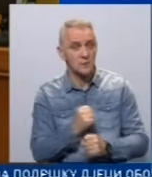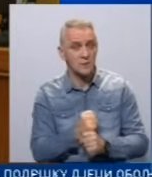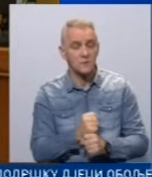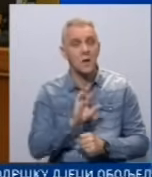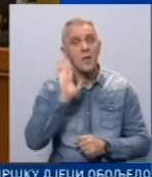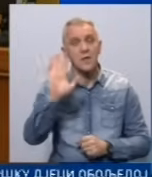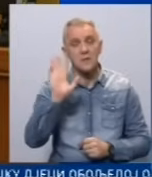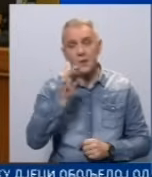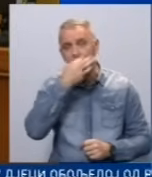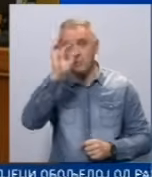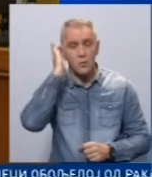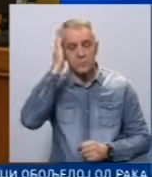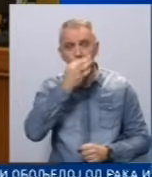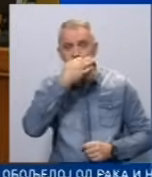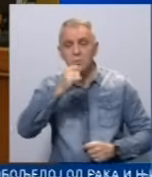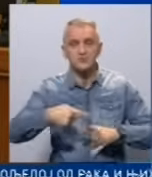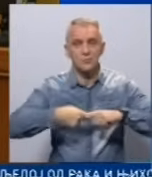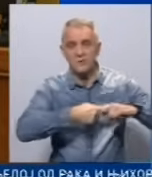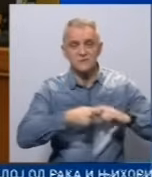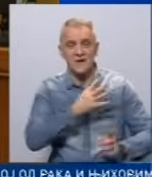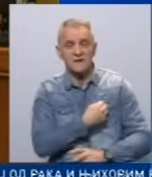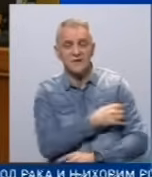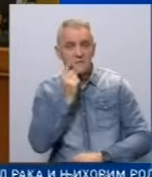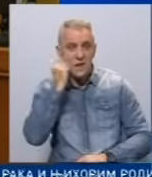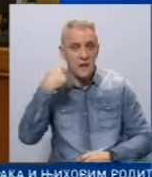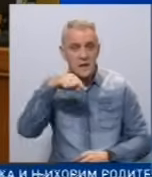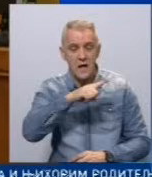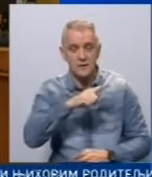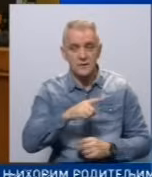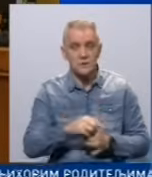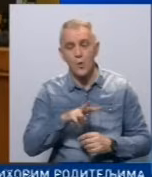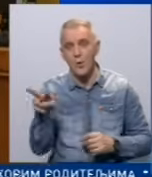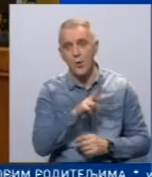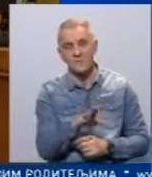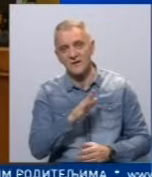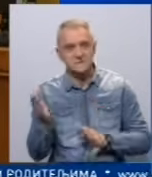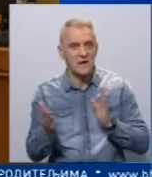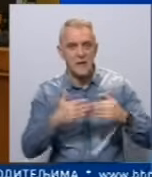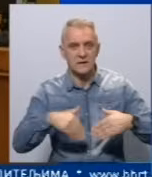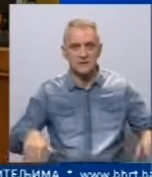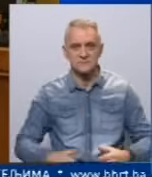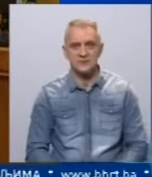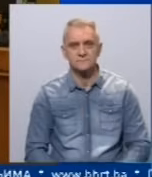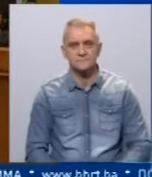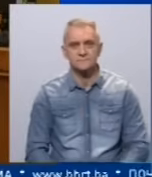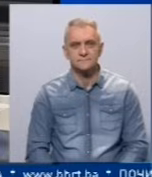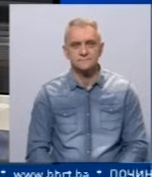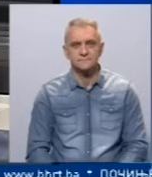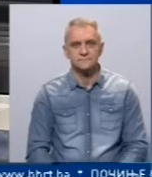bolju budućnost, kao i poboljšati povezanost hrvatskog naroda s obiju strane granica.